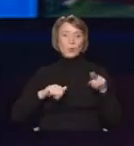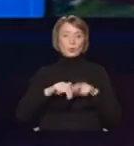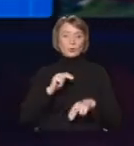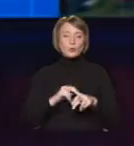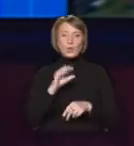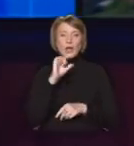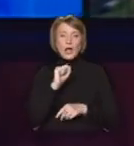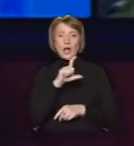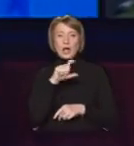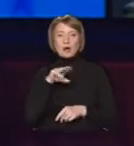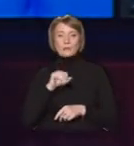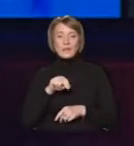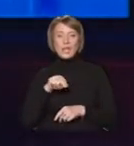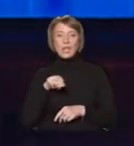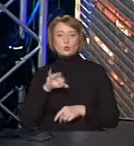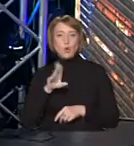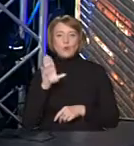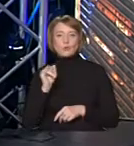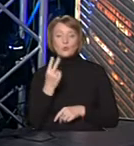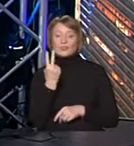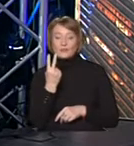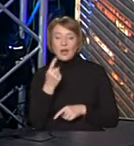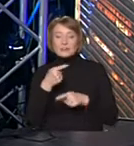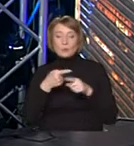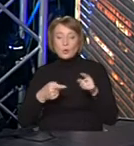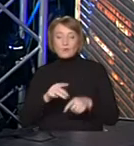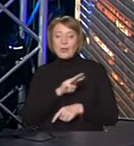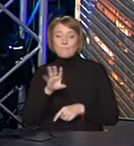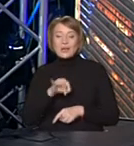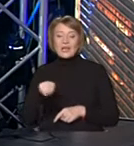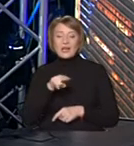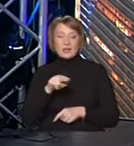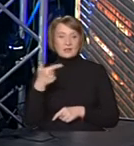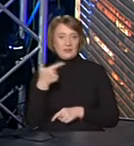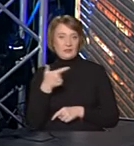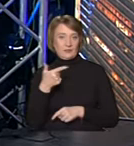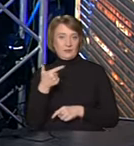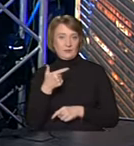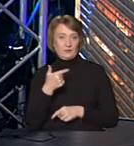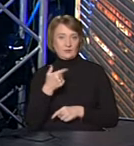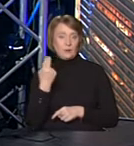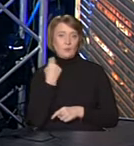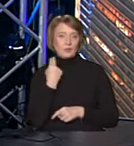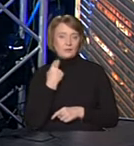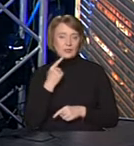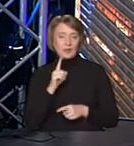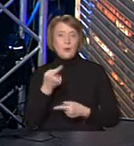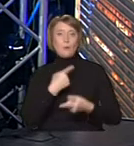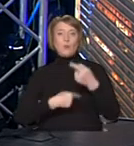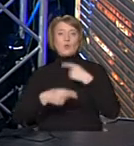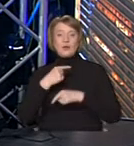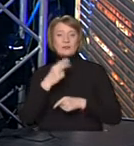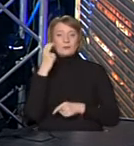2,5 мільярда гривень 2,5 мільярда гривень боргів, які насправді це його борги, його приватної компанії «Київенерго», яку